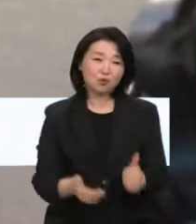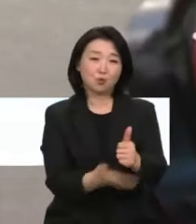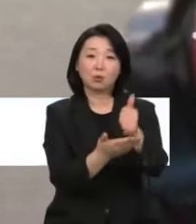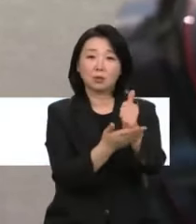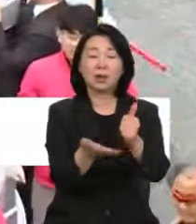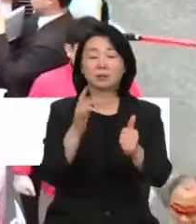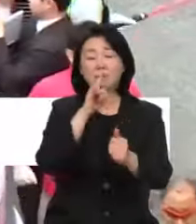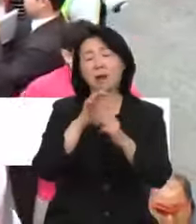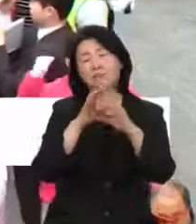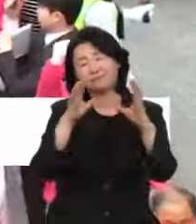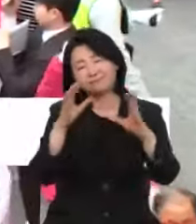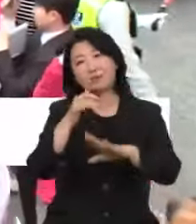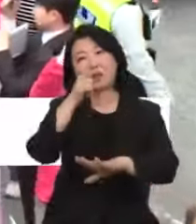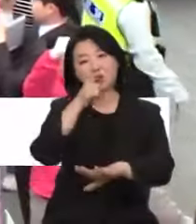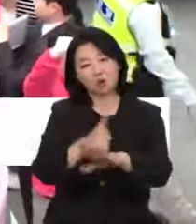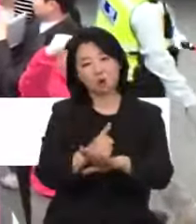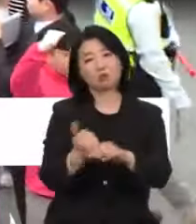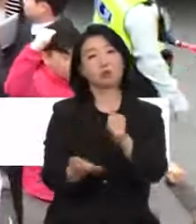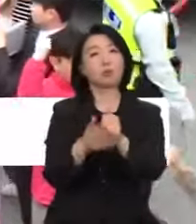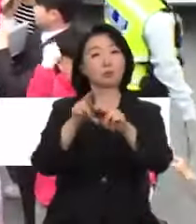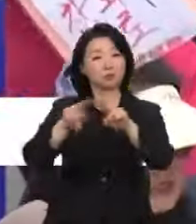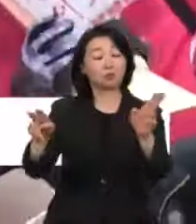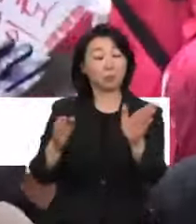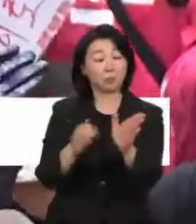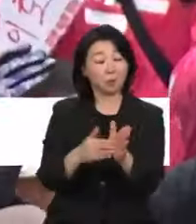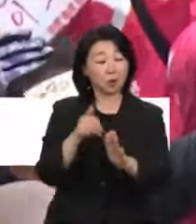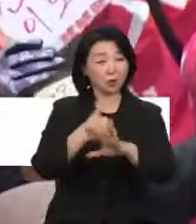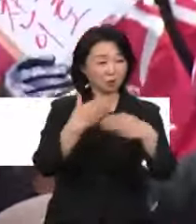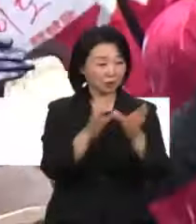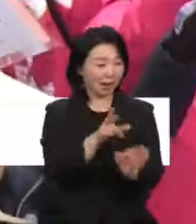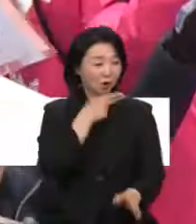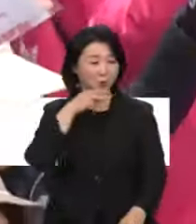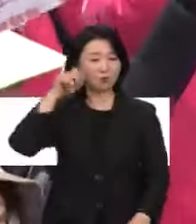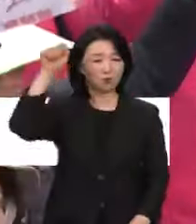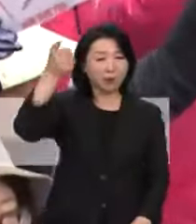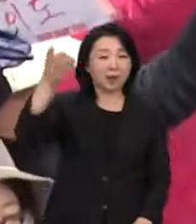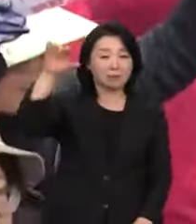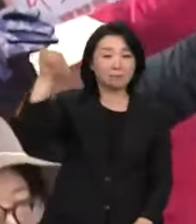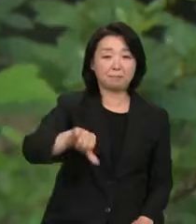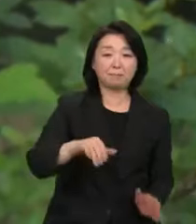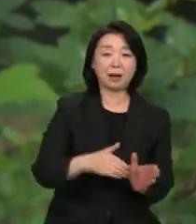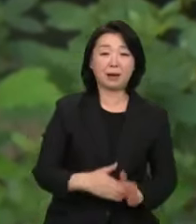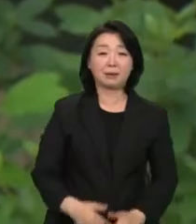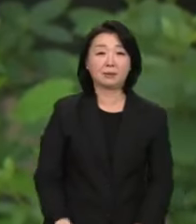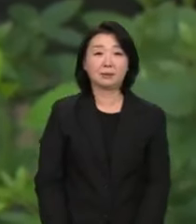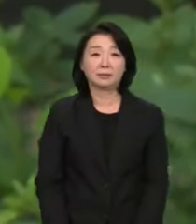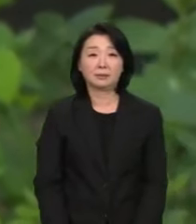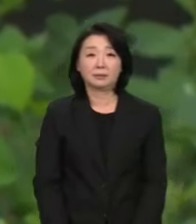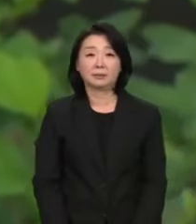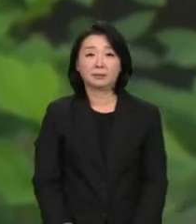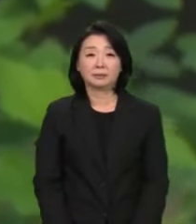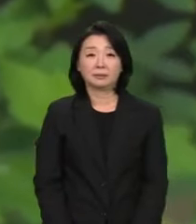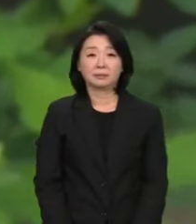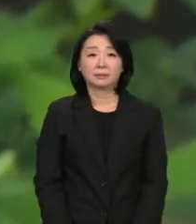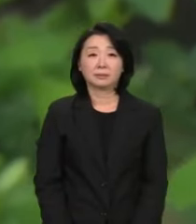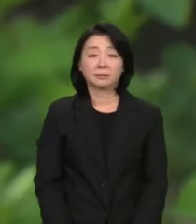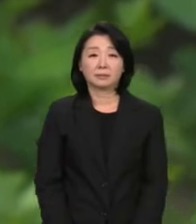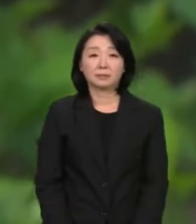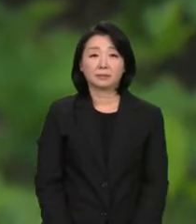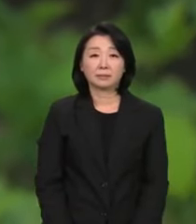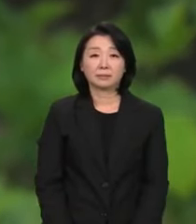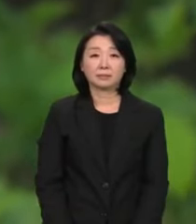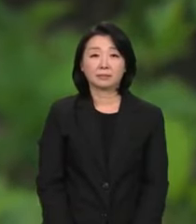불거졌습니다. 결국 공천이 취소됐고 무소속으로 출마했지만 떨어졌습니다. JTBC